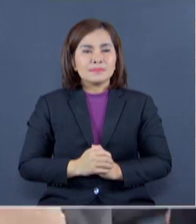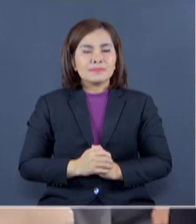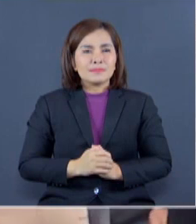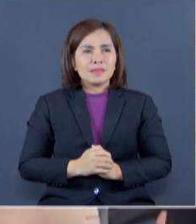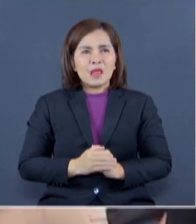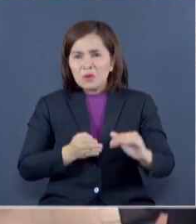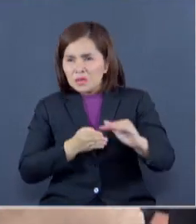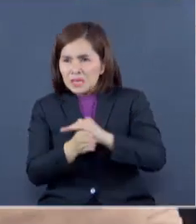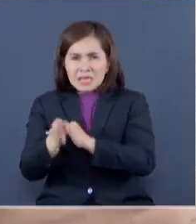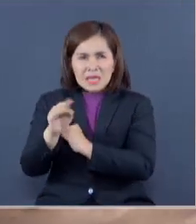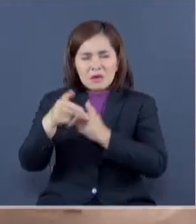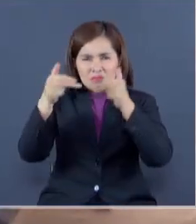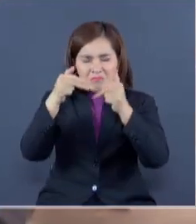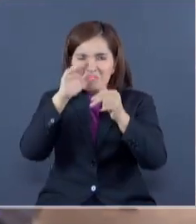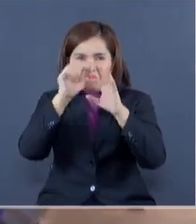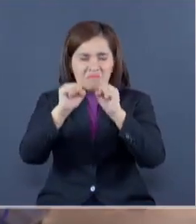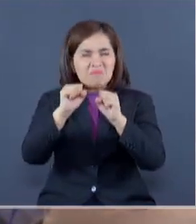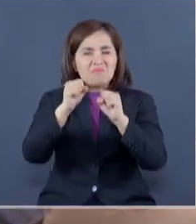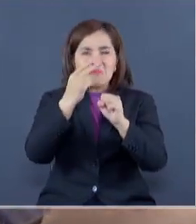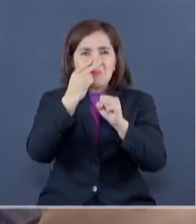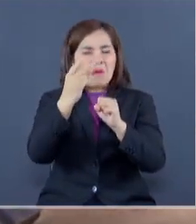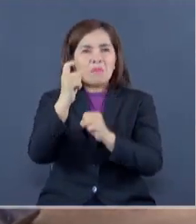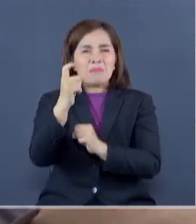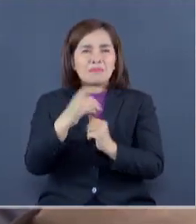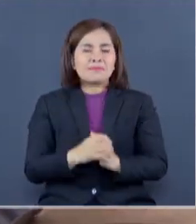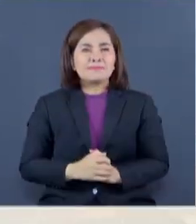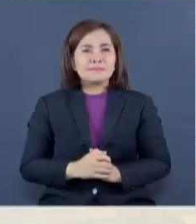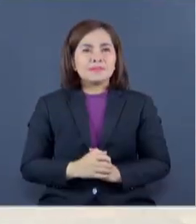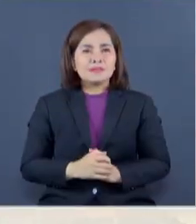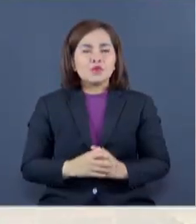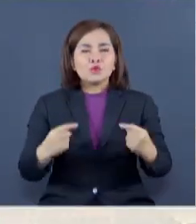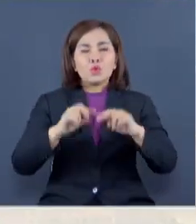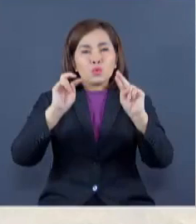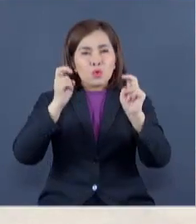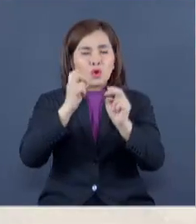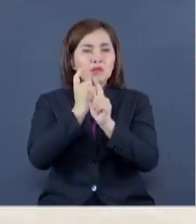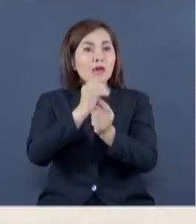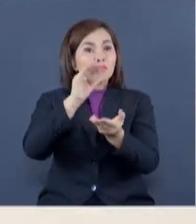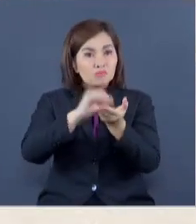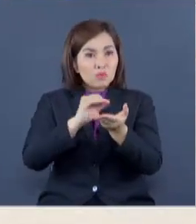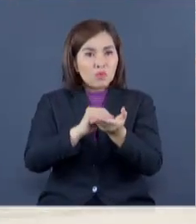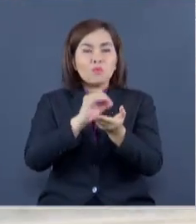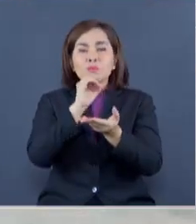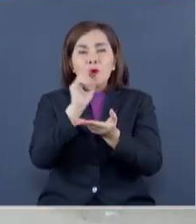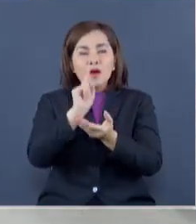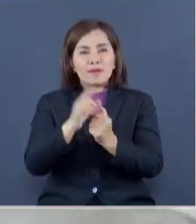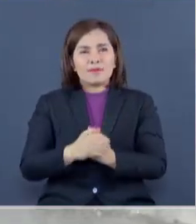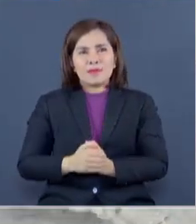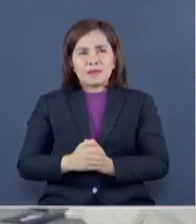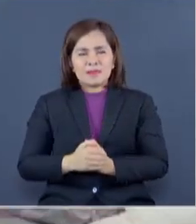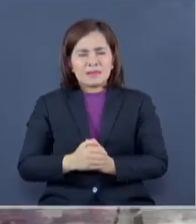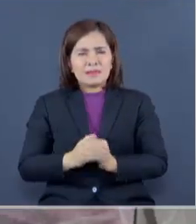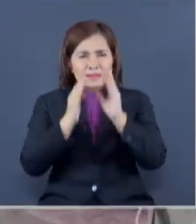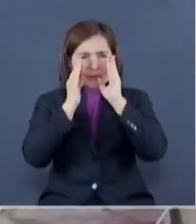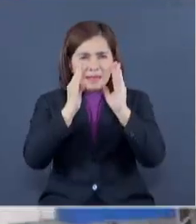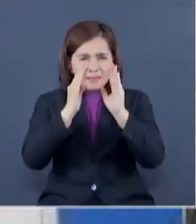หนีอ ่ ะมันอะไรขนาดนั้นนะคะทีนี้ประเด็นที่มีรายงานออกไปเนี่ยบอกว่าคนร้ายเนี่ยล็อกเป้าผู้บาดเ